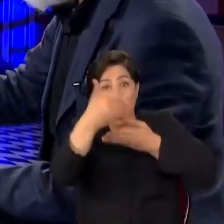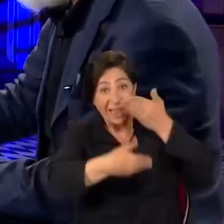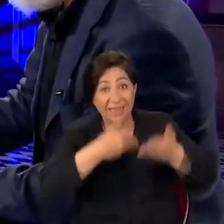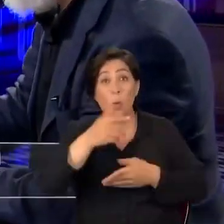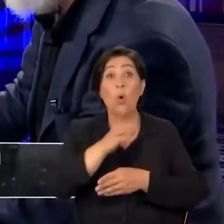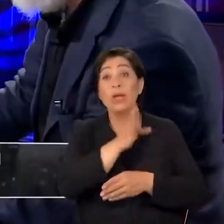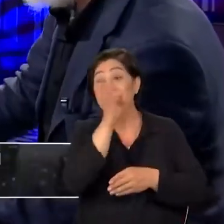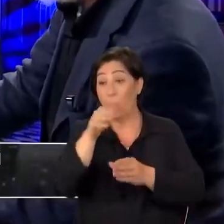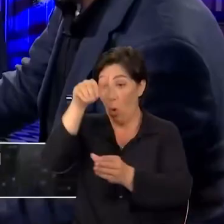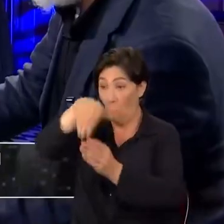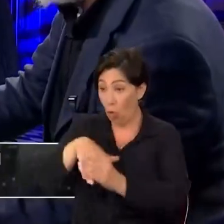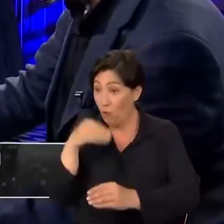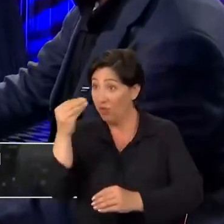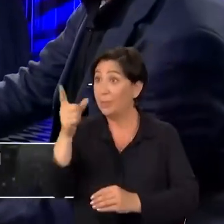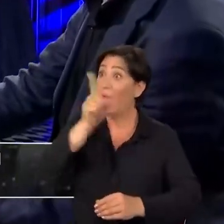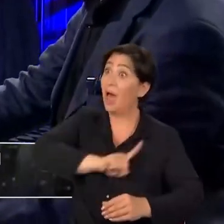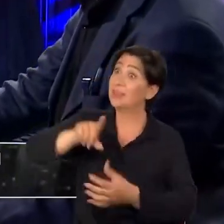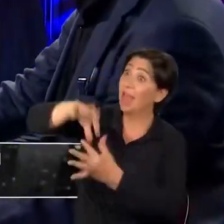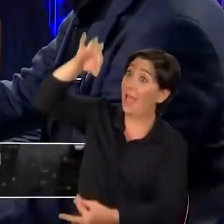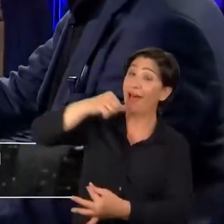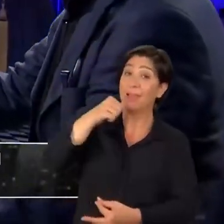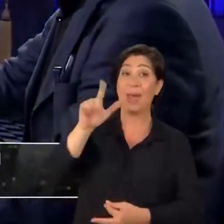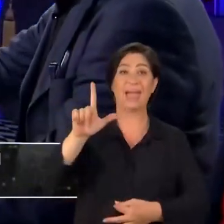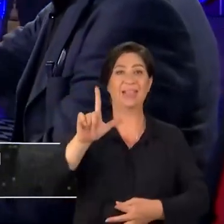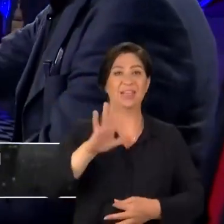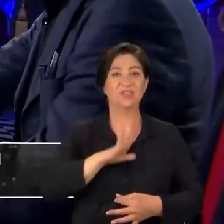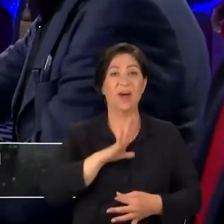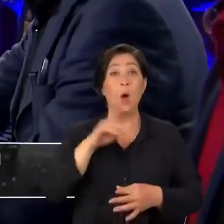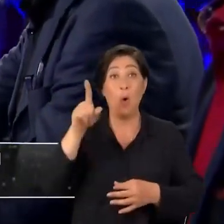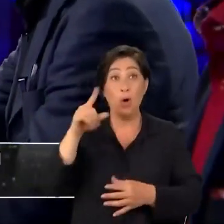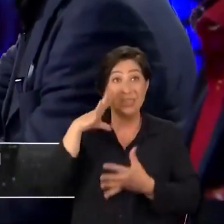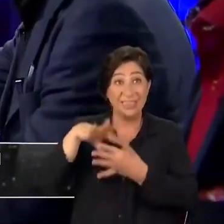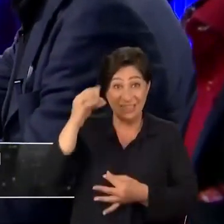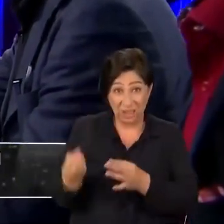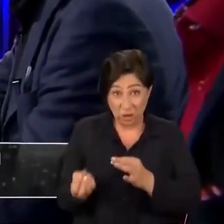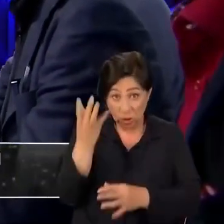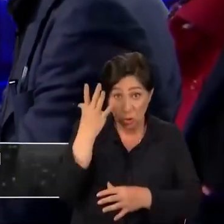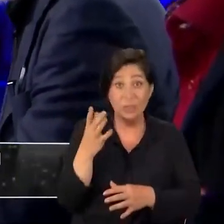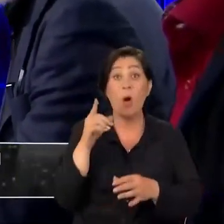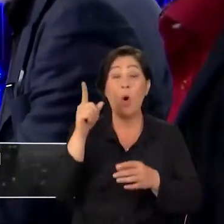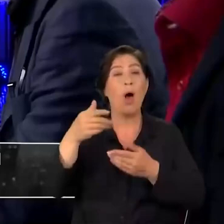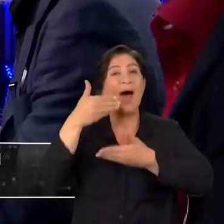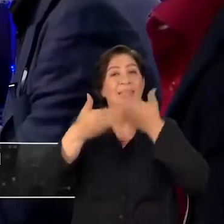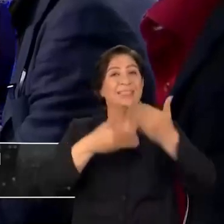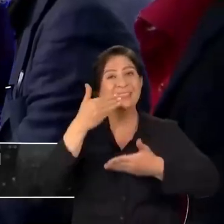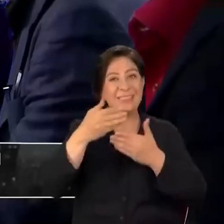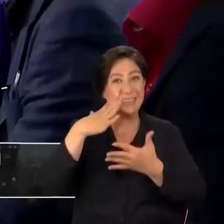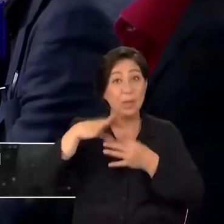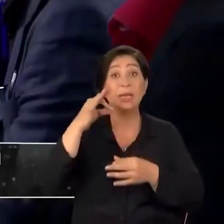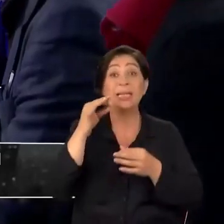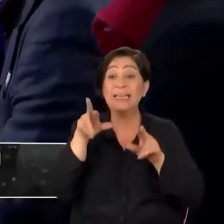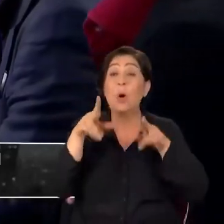bu dediklerinize gidip oy verebileceği bir adaya ihtiyacı var. Ama işte eğer, o da çıkıyor. Eğer o kişi o niteliklerde, yani